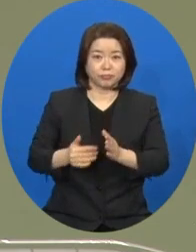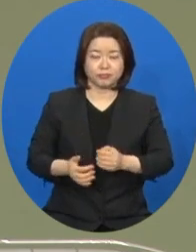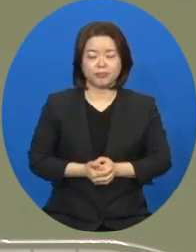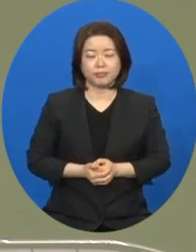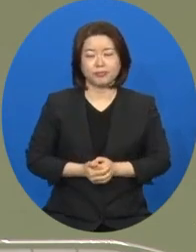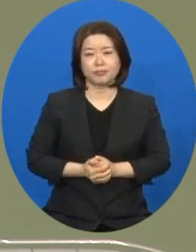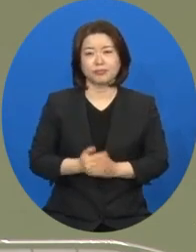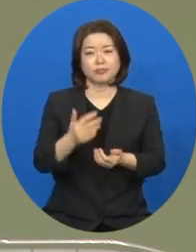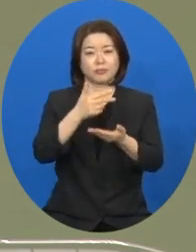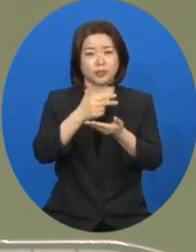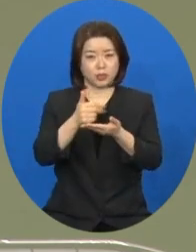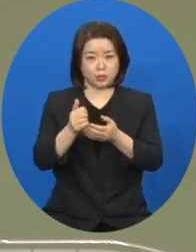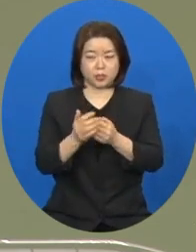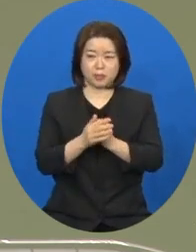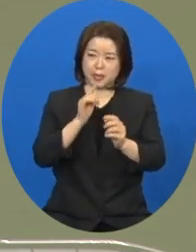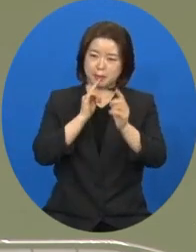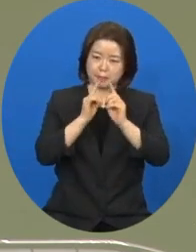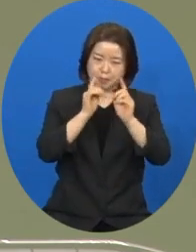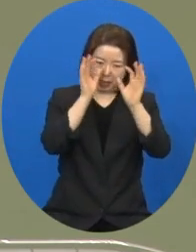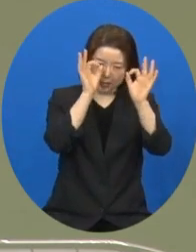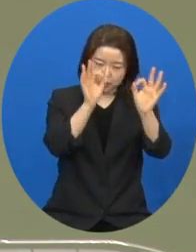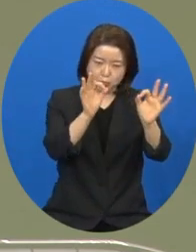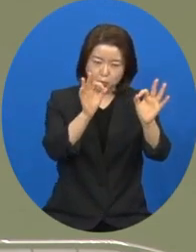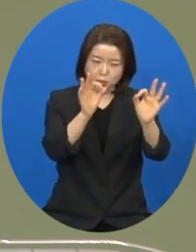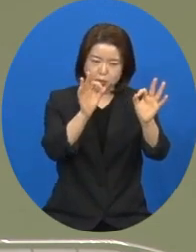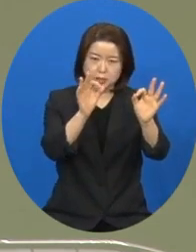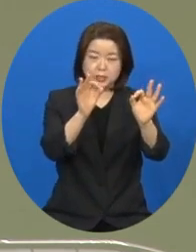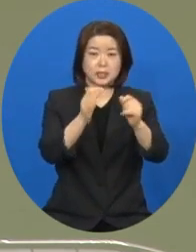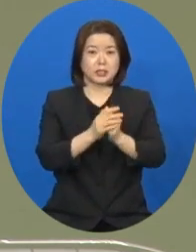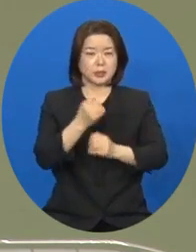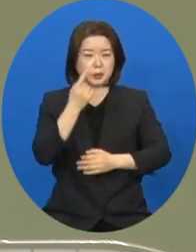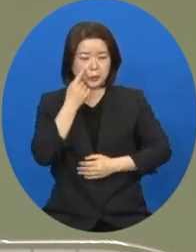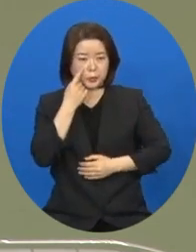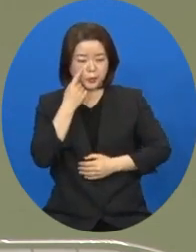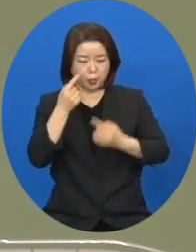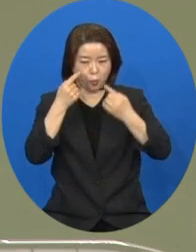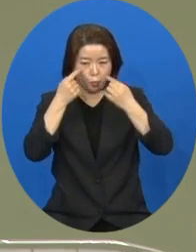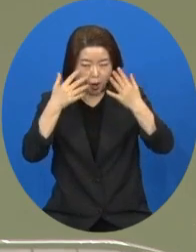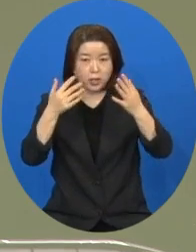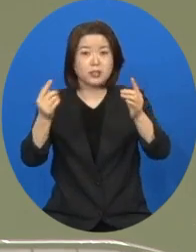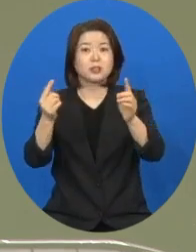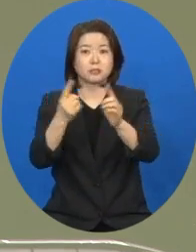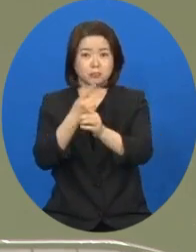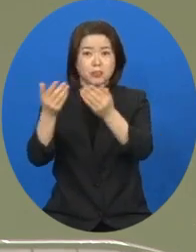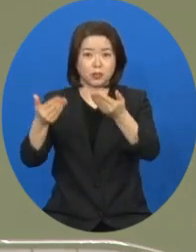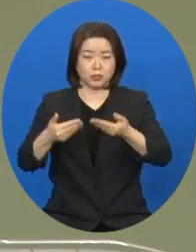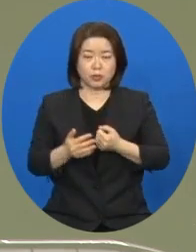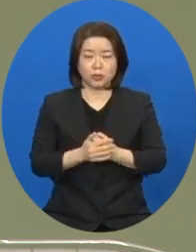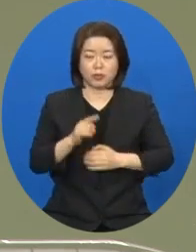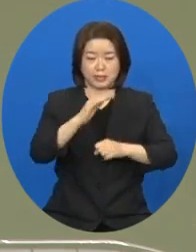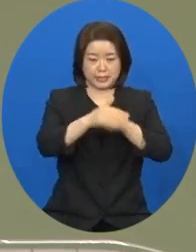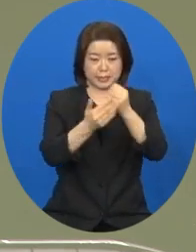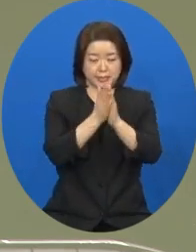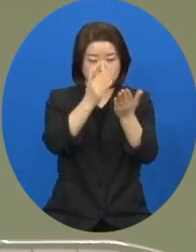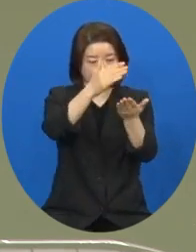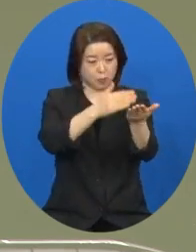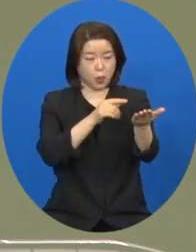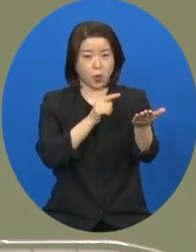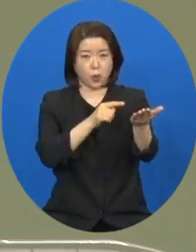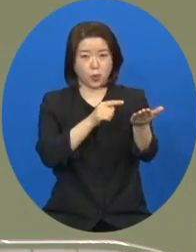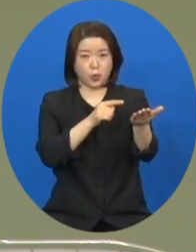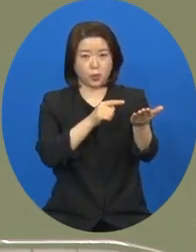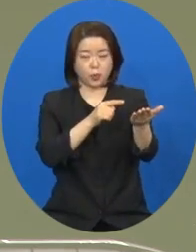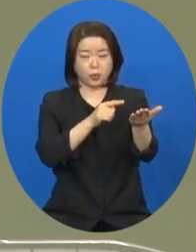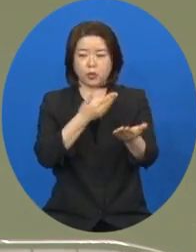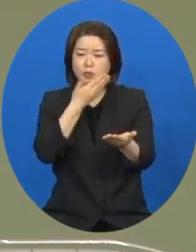주님이 말씀을 보는 관점을 저에게 명확하게 하셔서 이 본문이 주는 메시지를